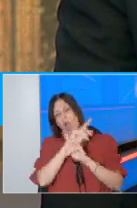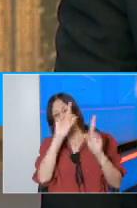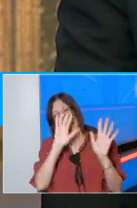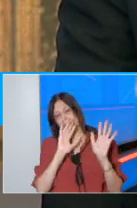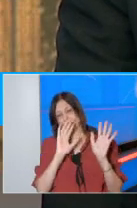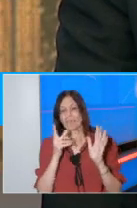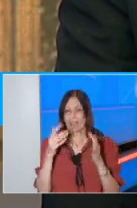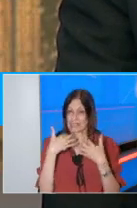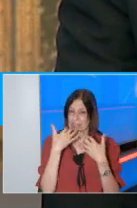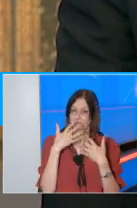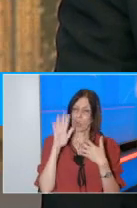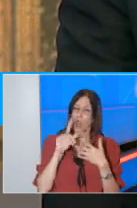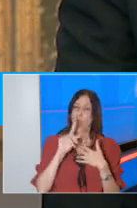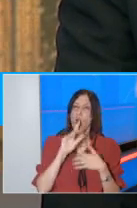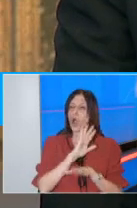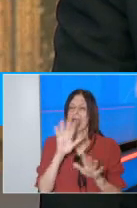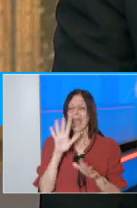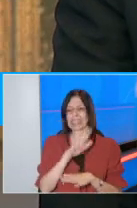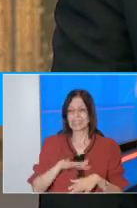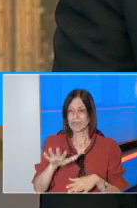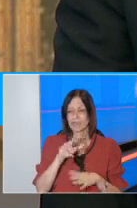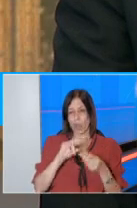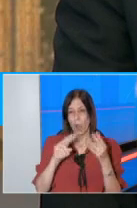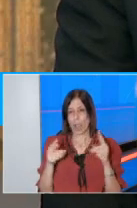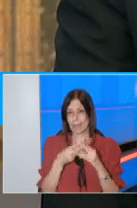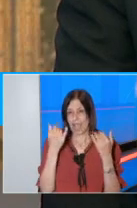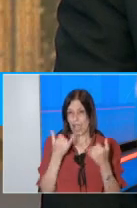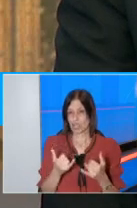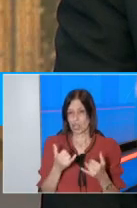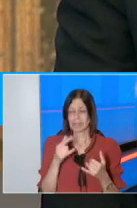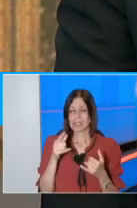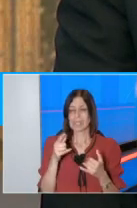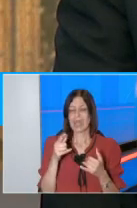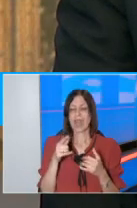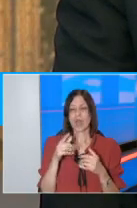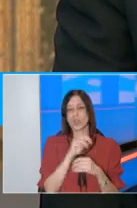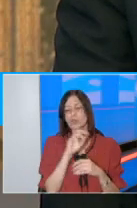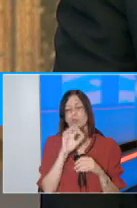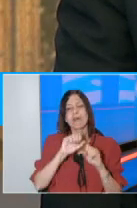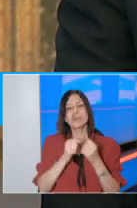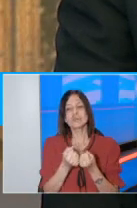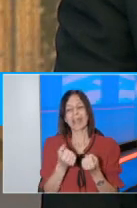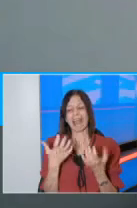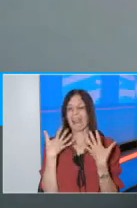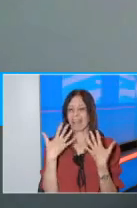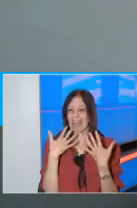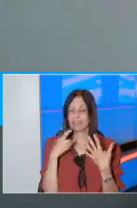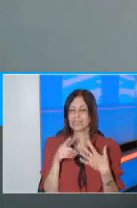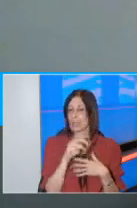בסיפור, לא רק הסביבתי, הסיפור העולמי הגדול ביותר כרגע זה הנושא של משבר האקלים. והנושא של משבר האקלים הוא באמת נושא